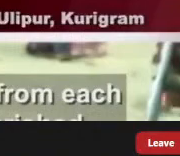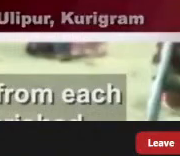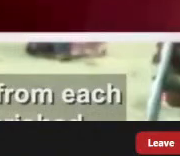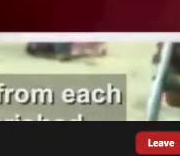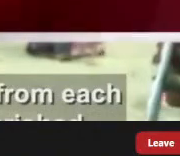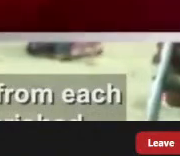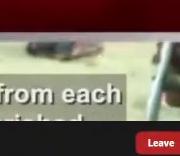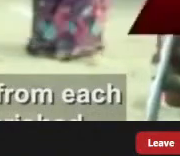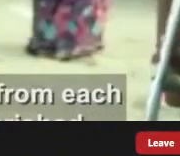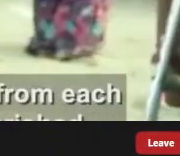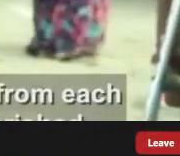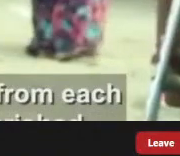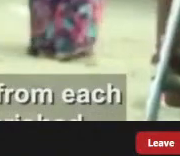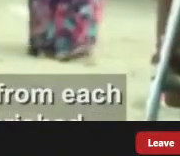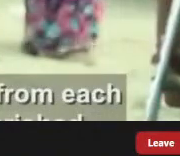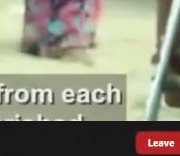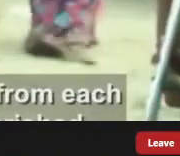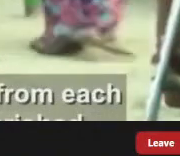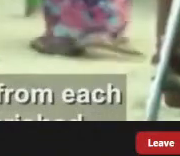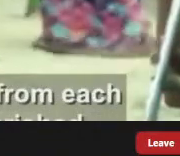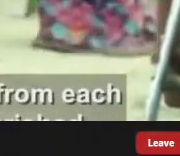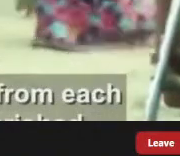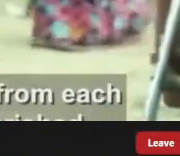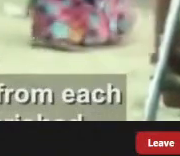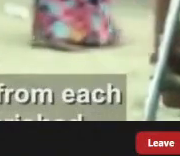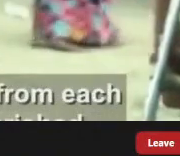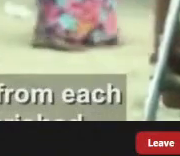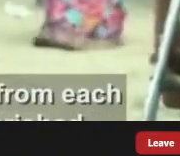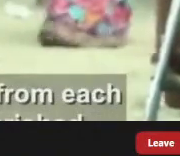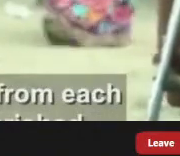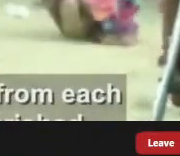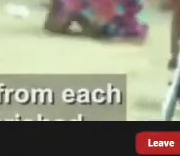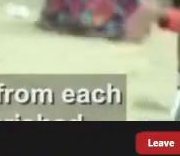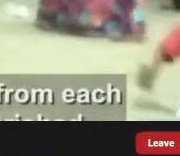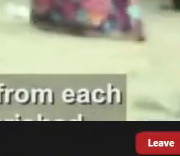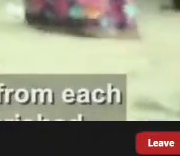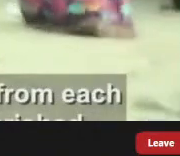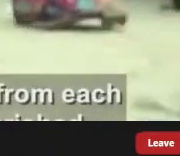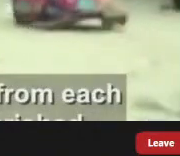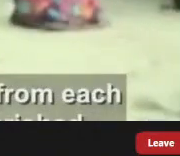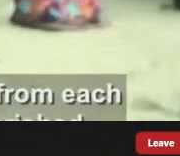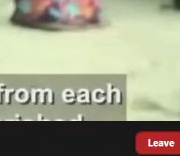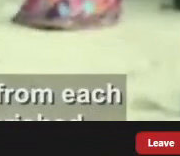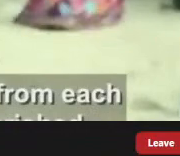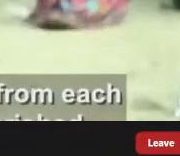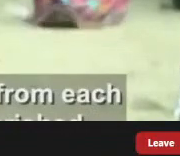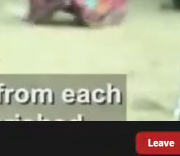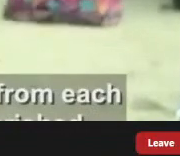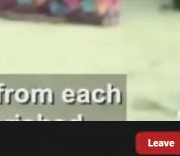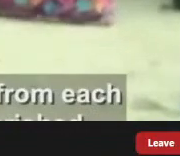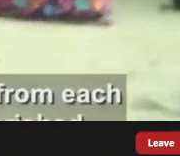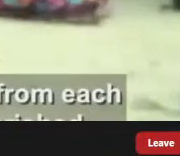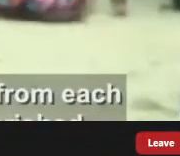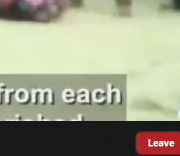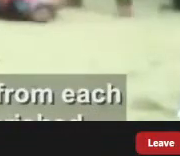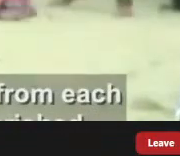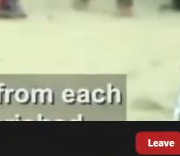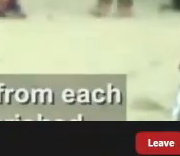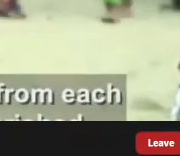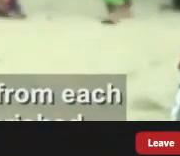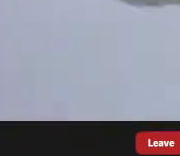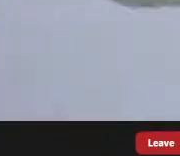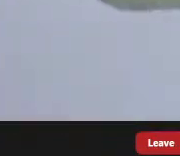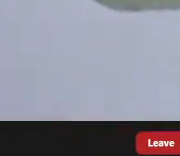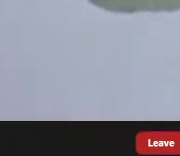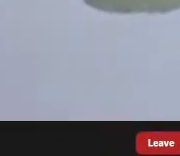করি আমরা আগামীতে ইউনিয়ন পরিষদে যেন ইউনিয়ন পরিষদের নেতৃত্বে প্রত্যেকটা ওয়ার্ডে আমরা কাজ